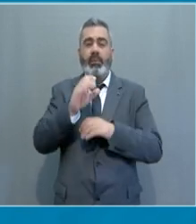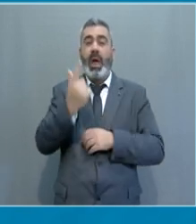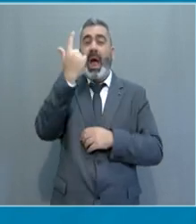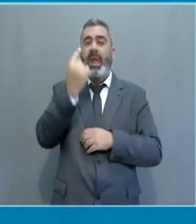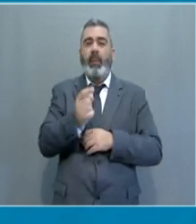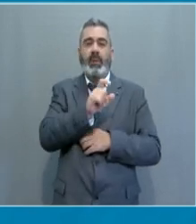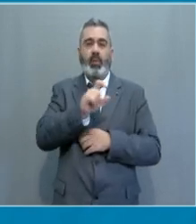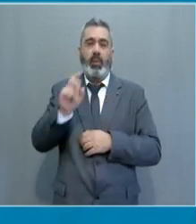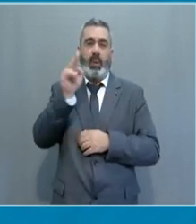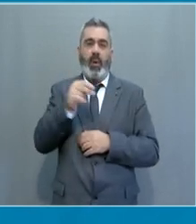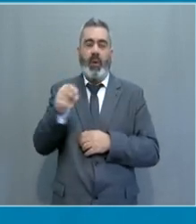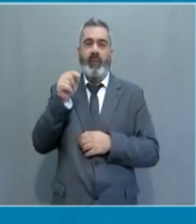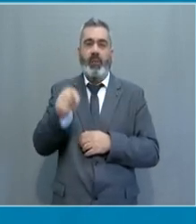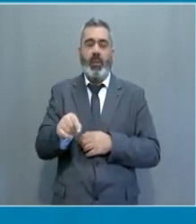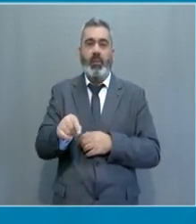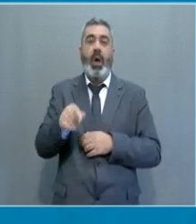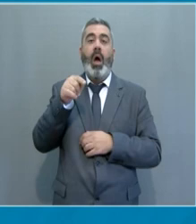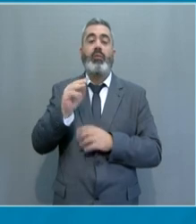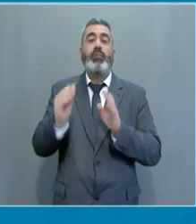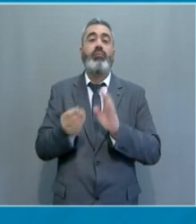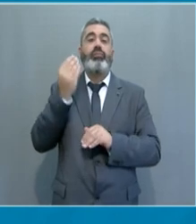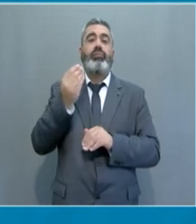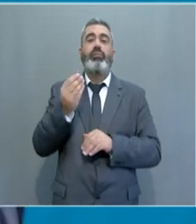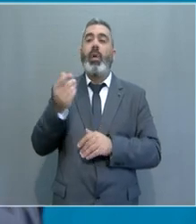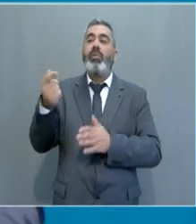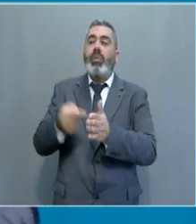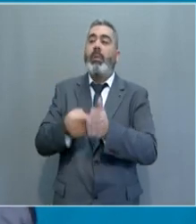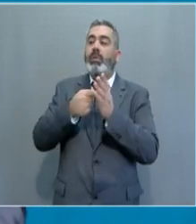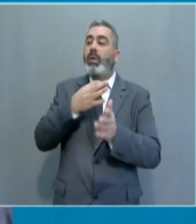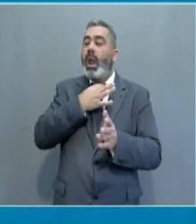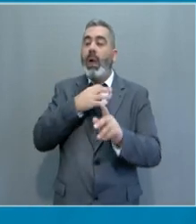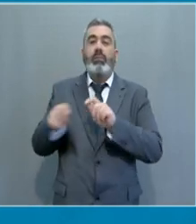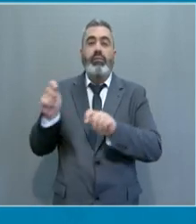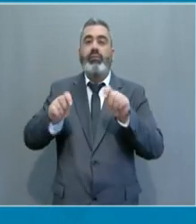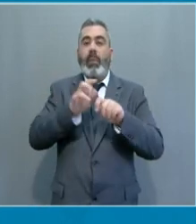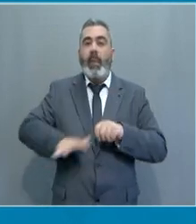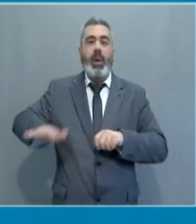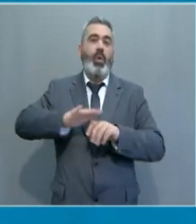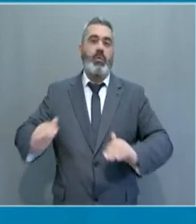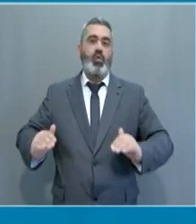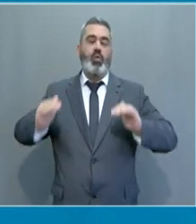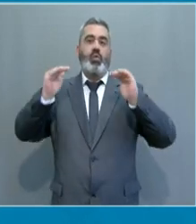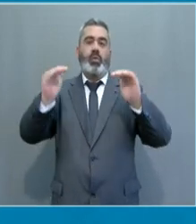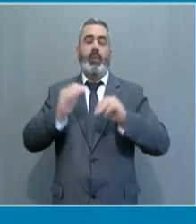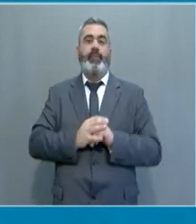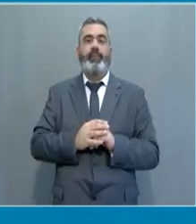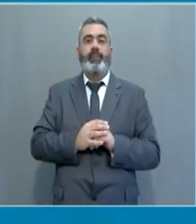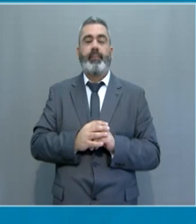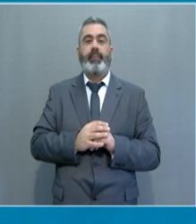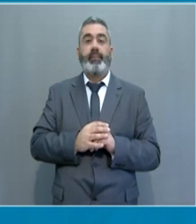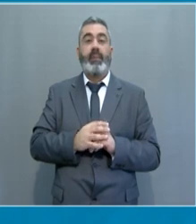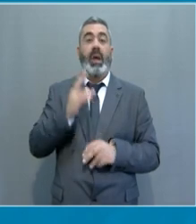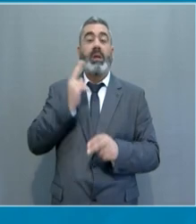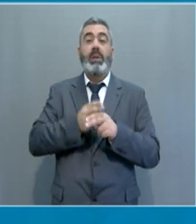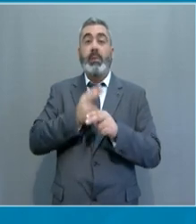ευρώ που θα υποδειχθούν επενδύσεις αναβάθμισης των δασικών οικοσυστημάτων της περιοχής. Αξίζει να πούμε